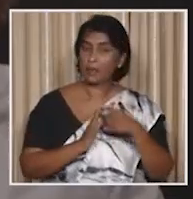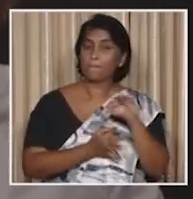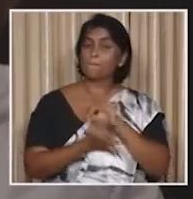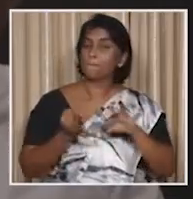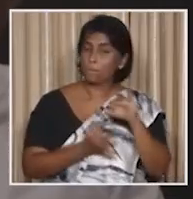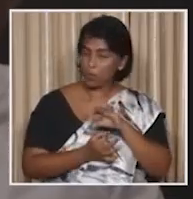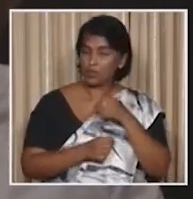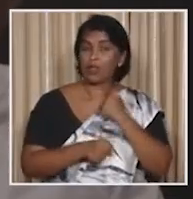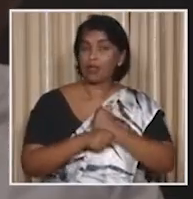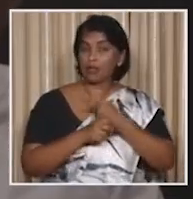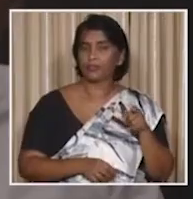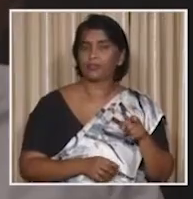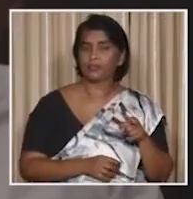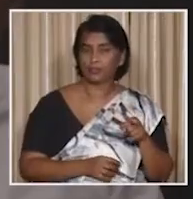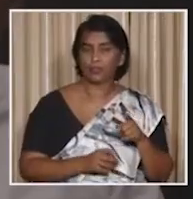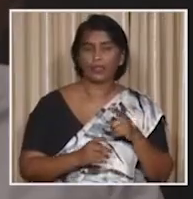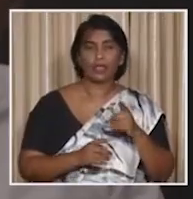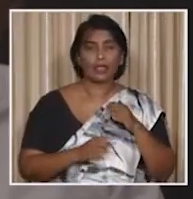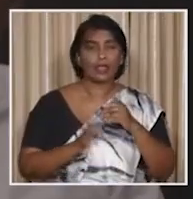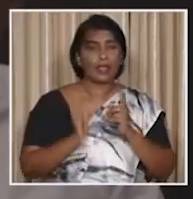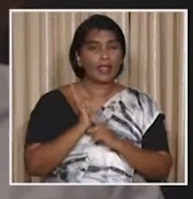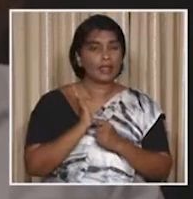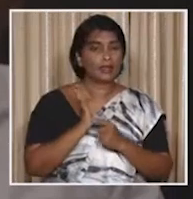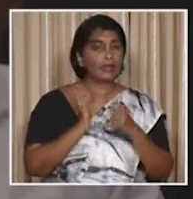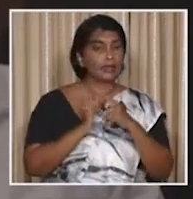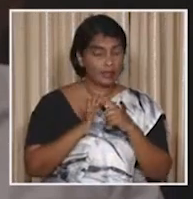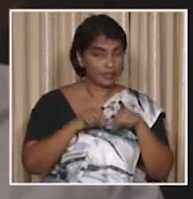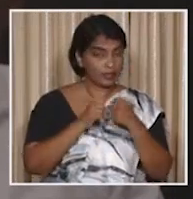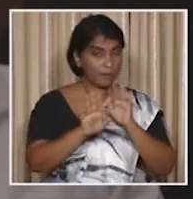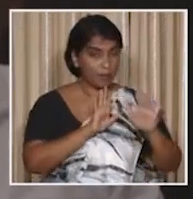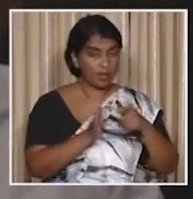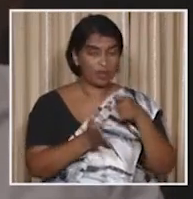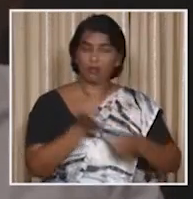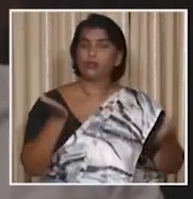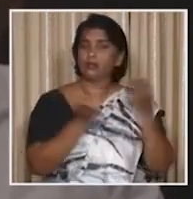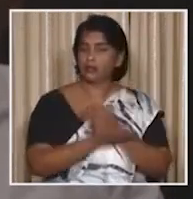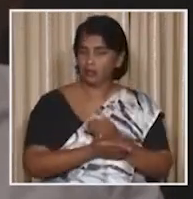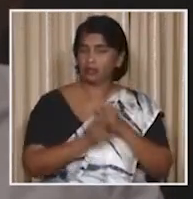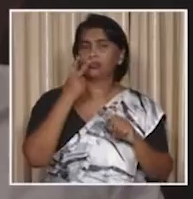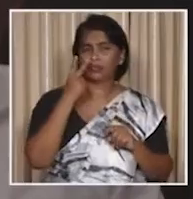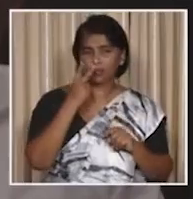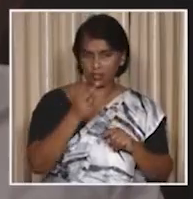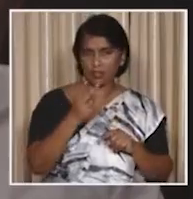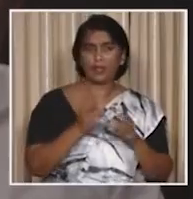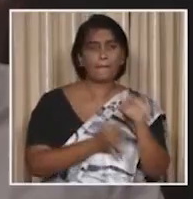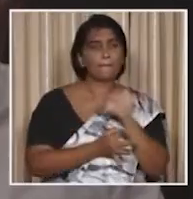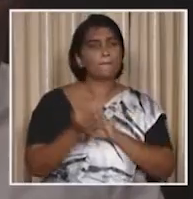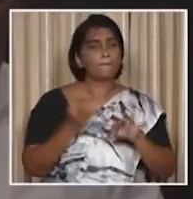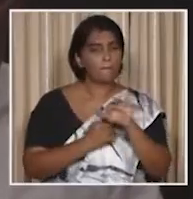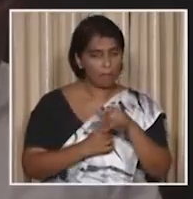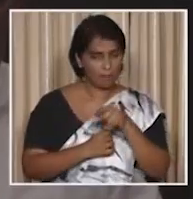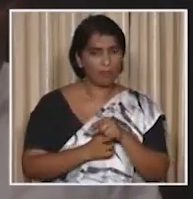ප්‍රජාතන්ත්‍රවාදී ආණ්ඩුව අත්සන් කරන විමුක්ති කොටි සංවිධානයේ පාලනය කිරීමේ කිවිසුම මේ ගිවිසුම් දෙකෙන්ම